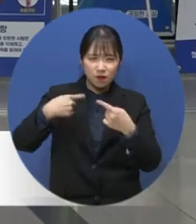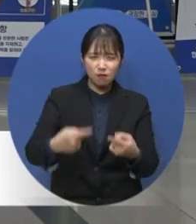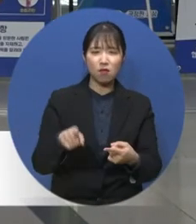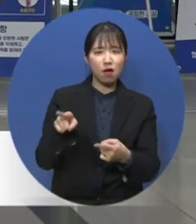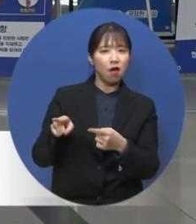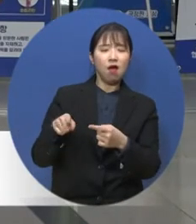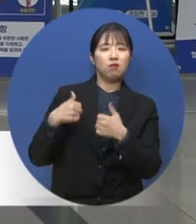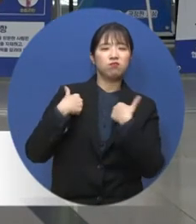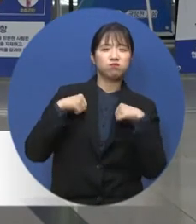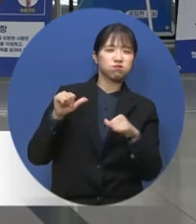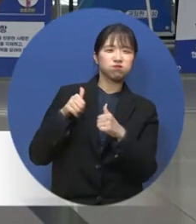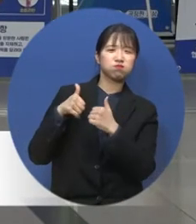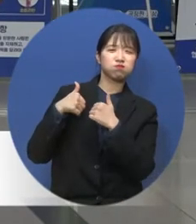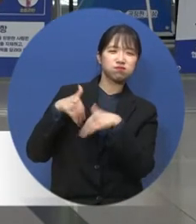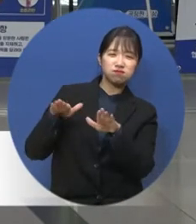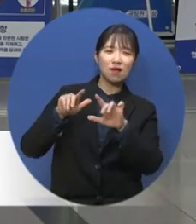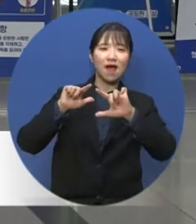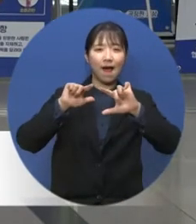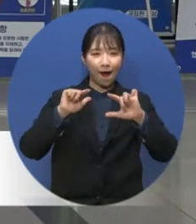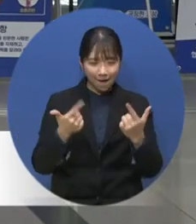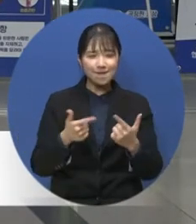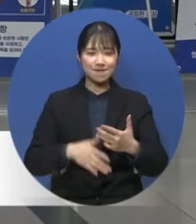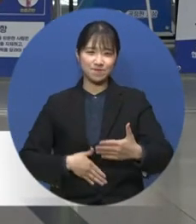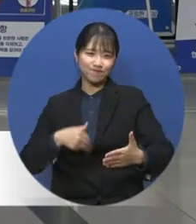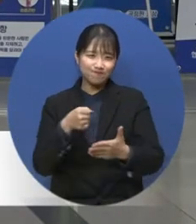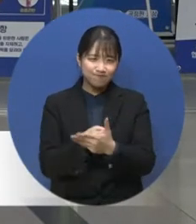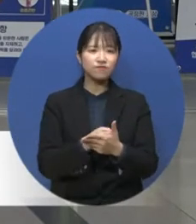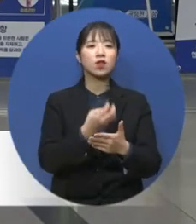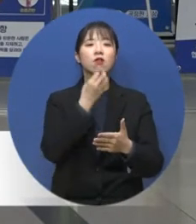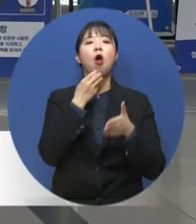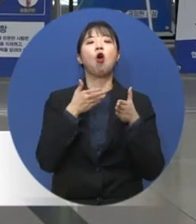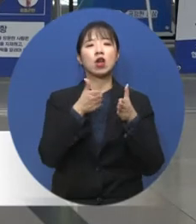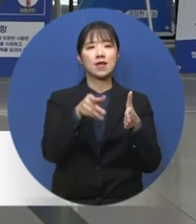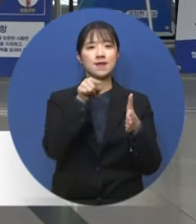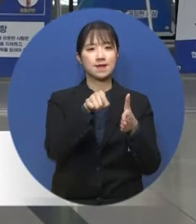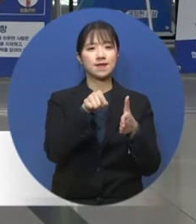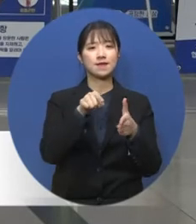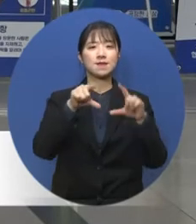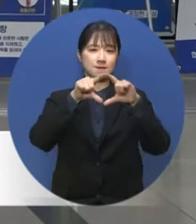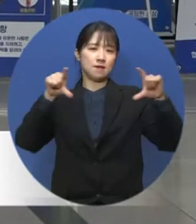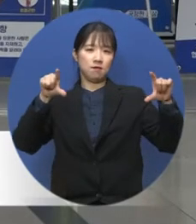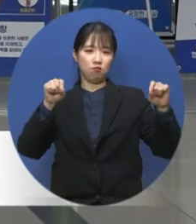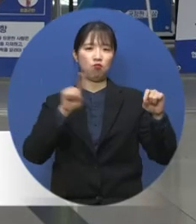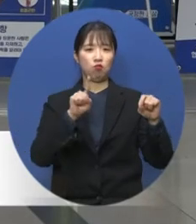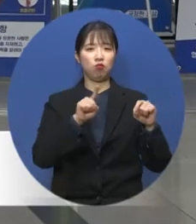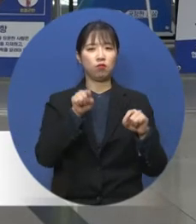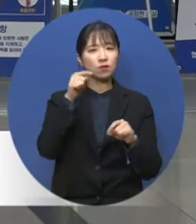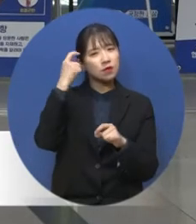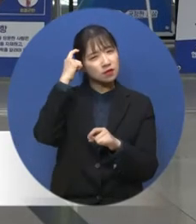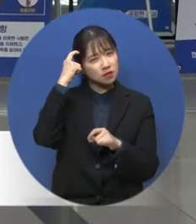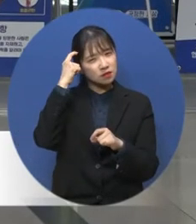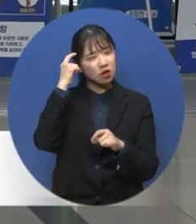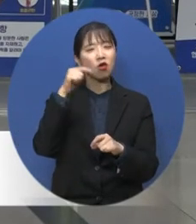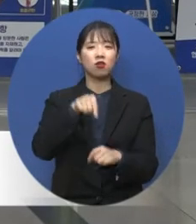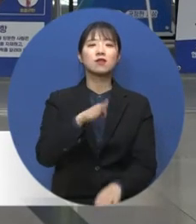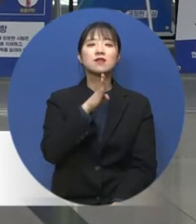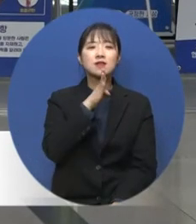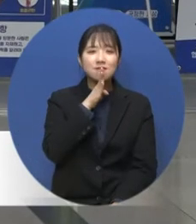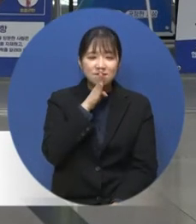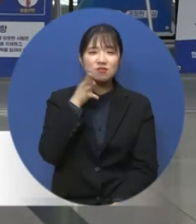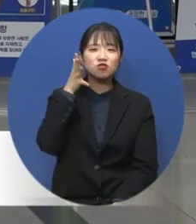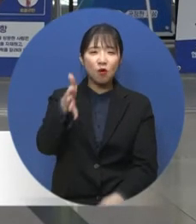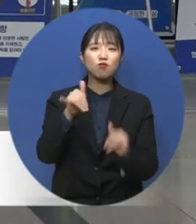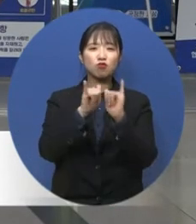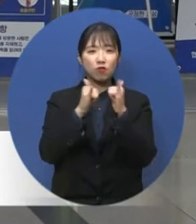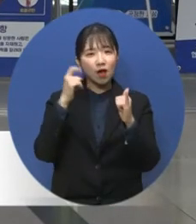포기하지 않겠다는 경기도 교육의 캐치플레이즈인 귀한 의견을 현장에 있는